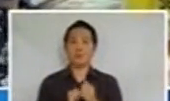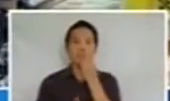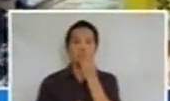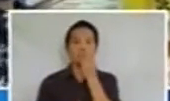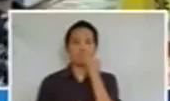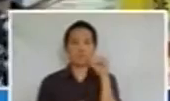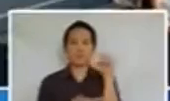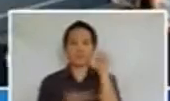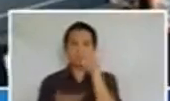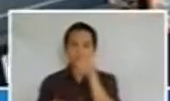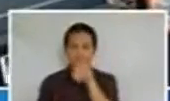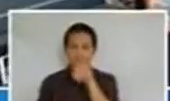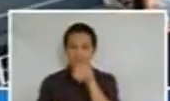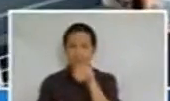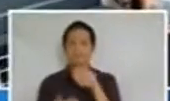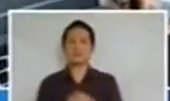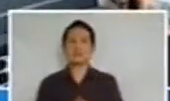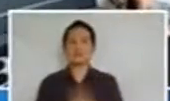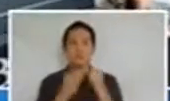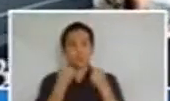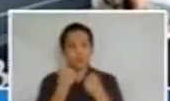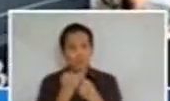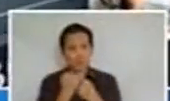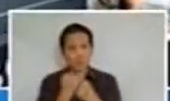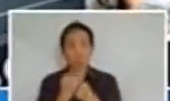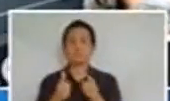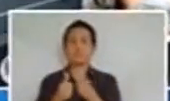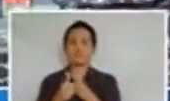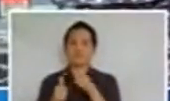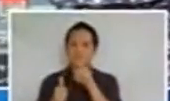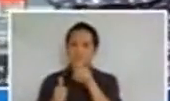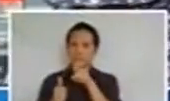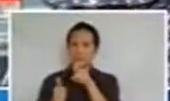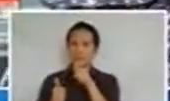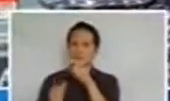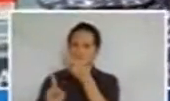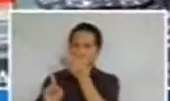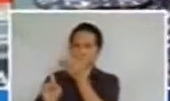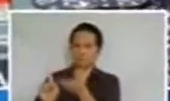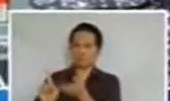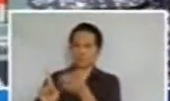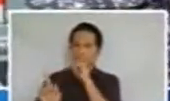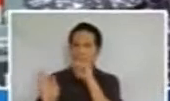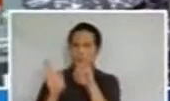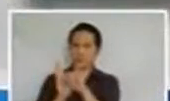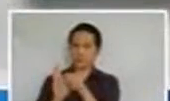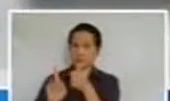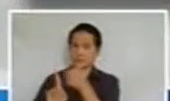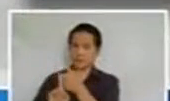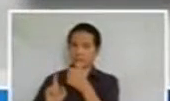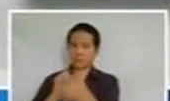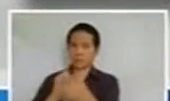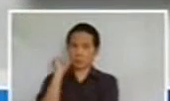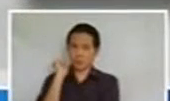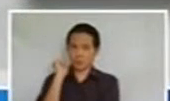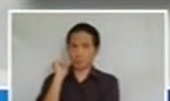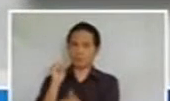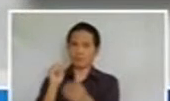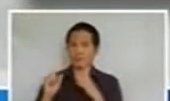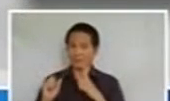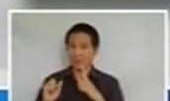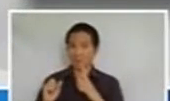sa pamamagitan ng naturang programa. Patuloy namang tumatanggap ng donasyon para sa mga benepisaryo ang regional office